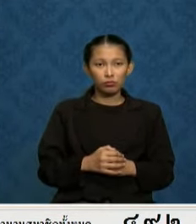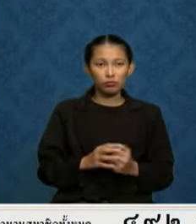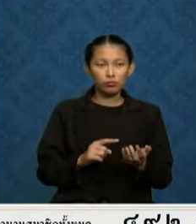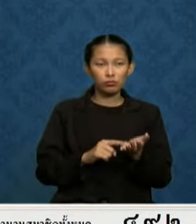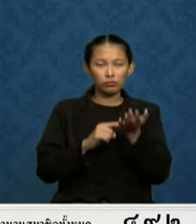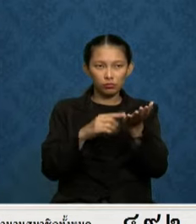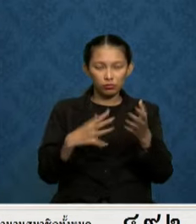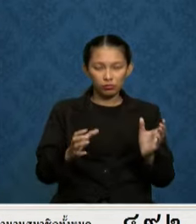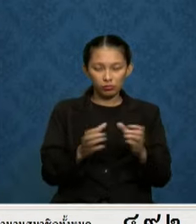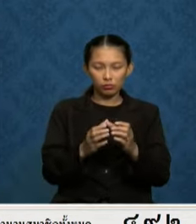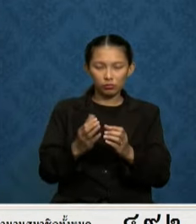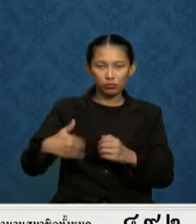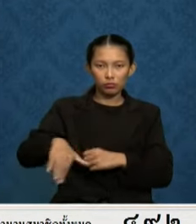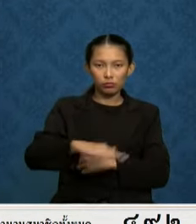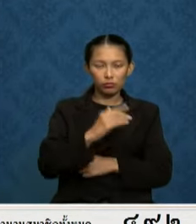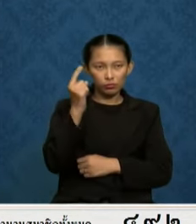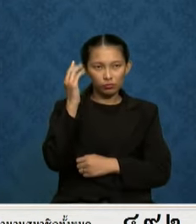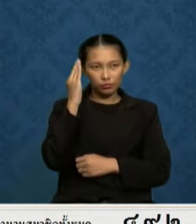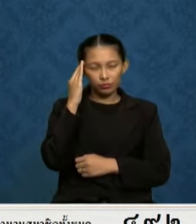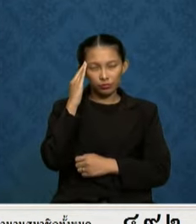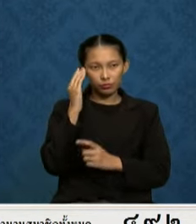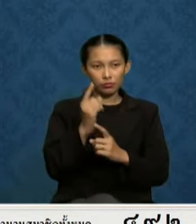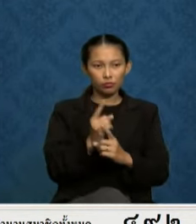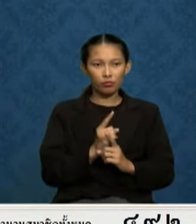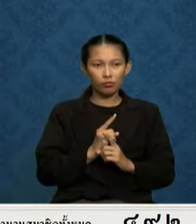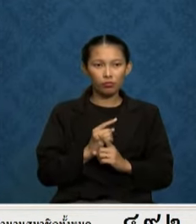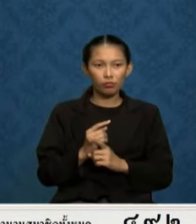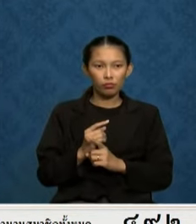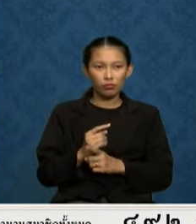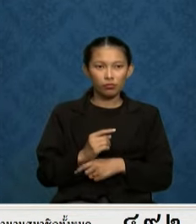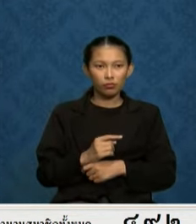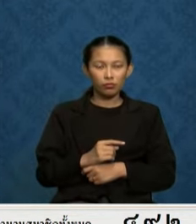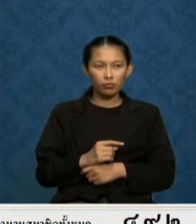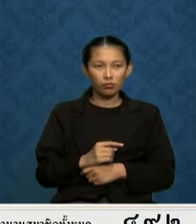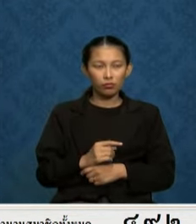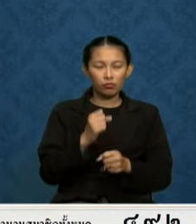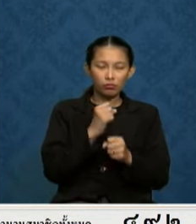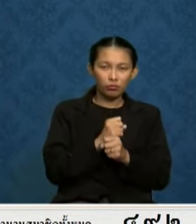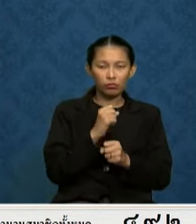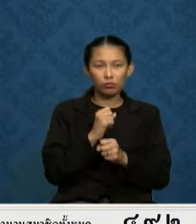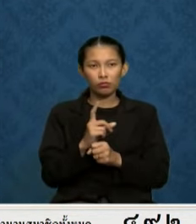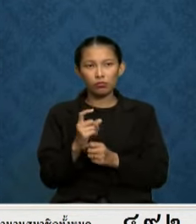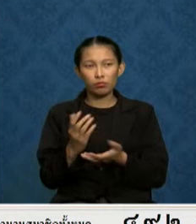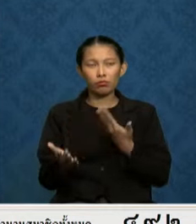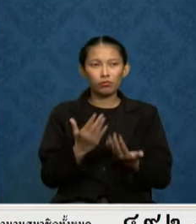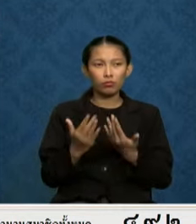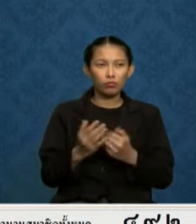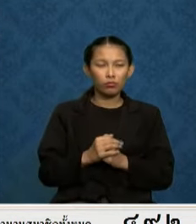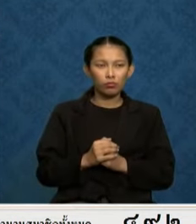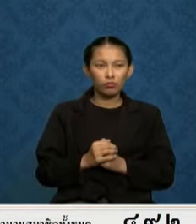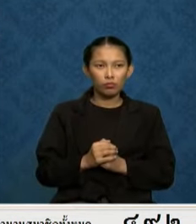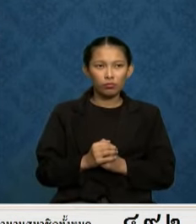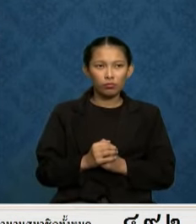ให้หน่วยงานรับซาบกไปตาม ขอบคบที่ 105ถ้ทั้เขาทำ หรอเขาไม่ทำ สามาถจะดาิเริกนรีหมดไม่เป็ขอผกมด